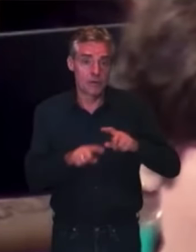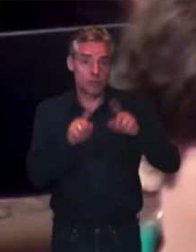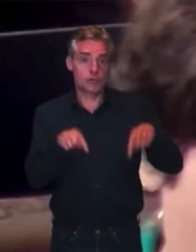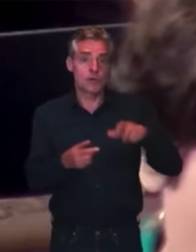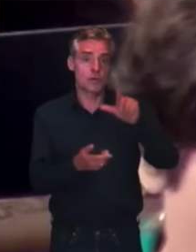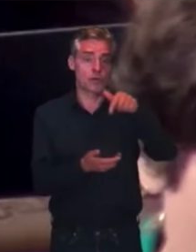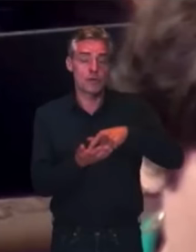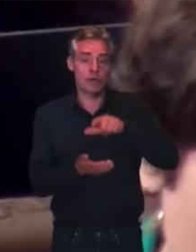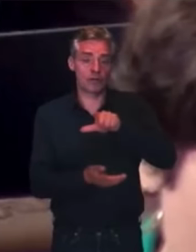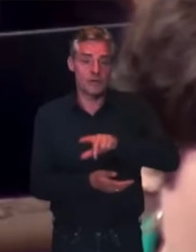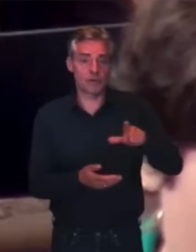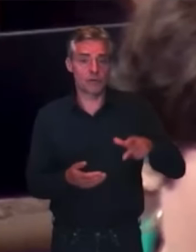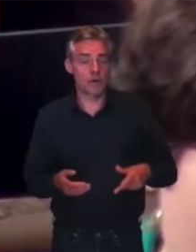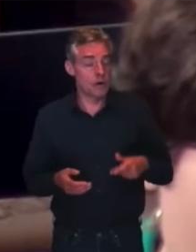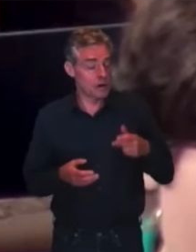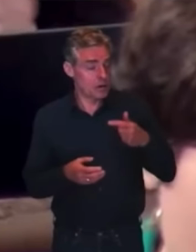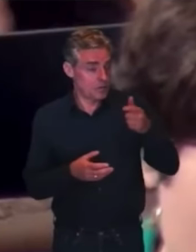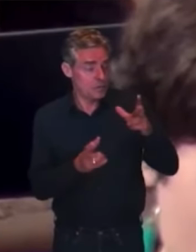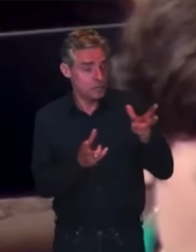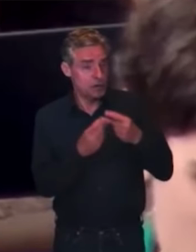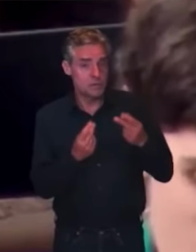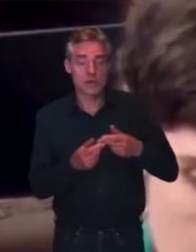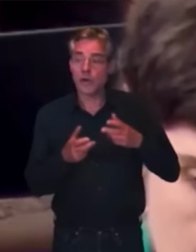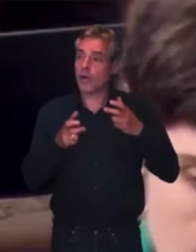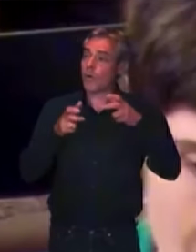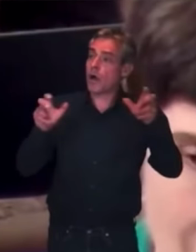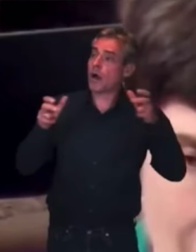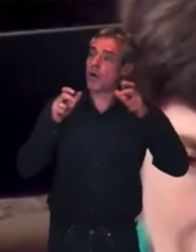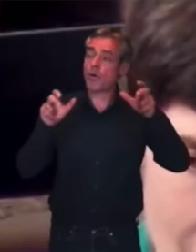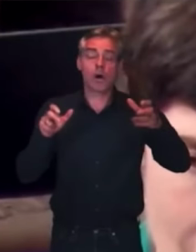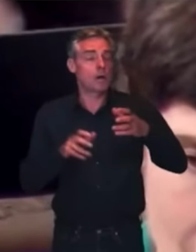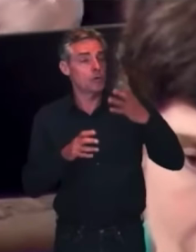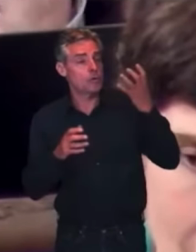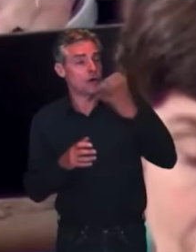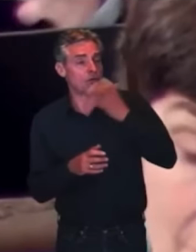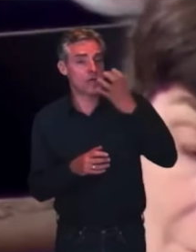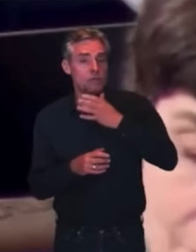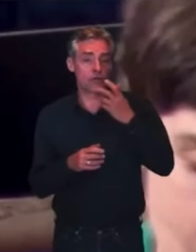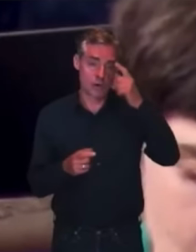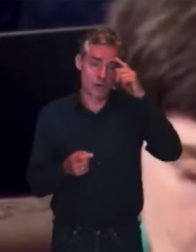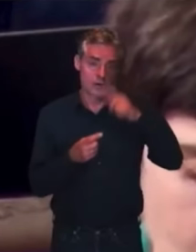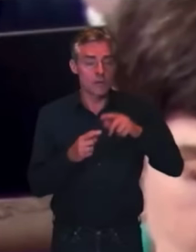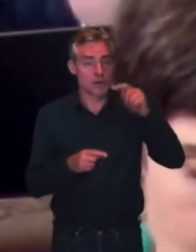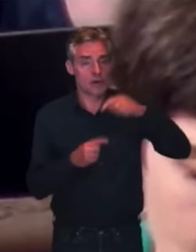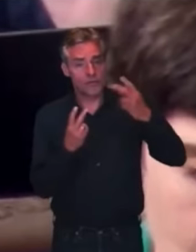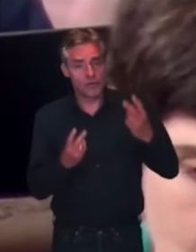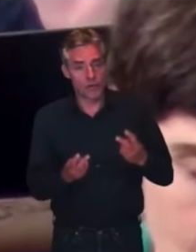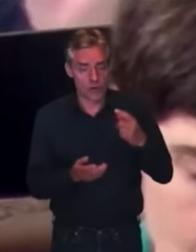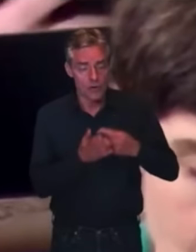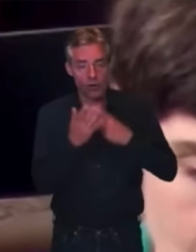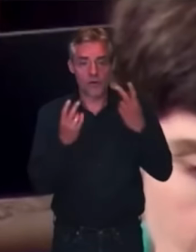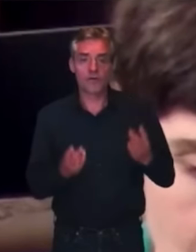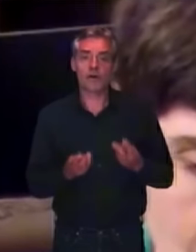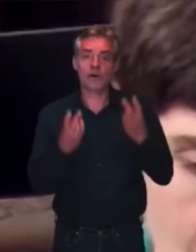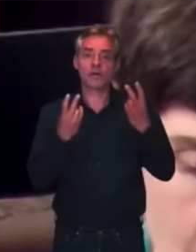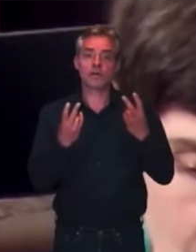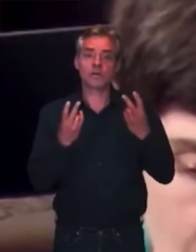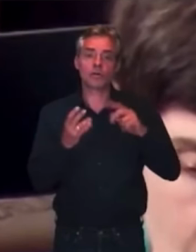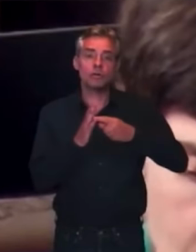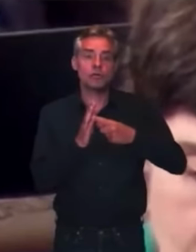2023. Vous ne pouvez pas m'expliquer que vous avez crié au loup pendant des séances autour de la revalorisation, attendue ou pas d'ailleurs, du